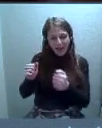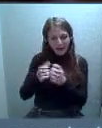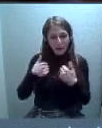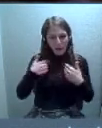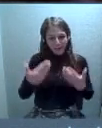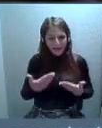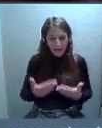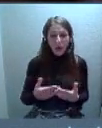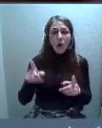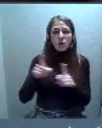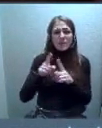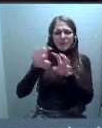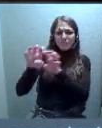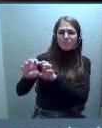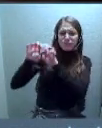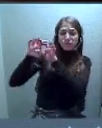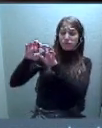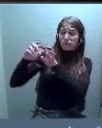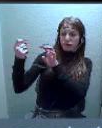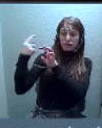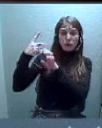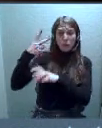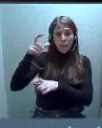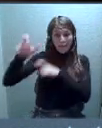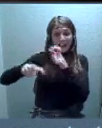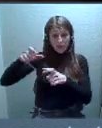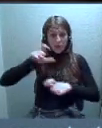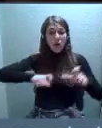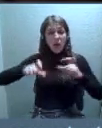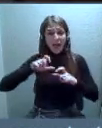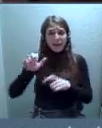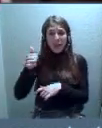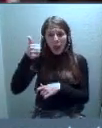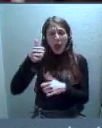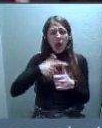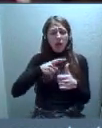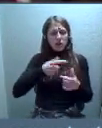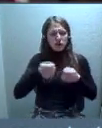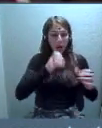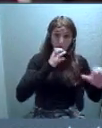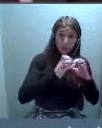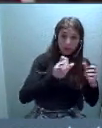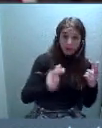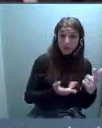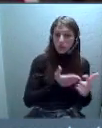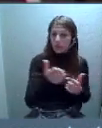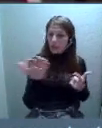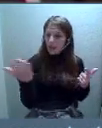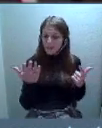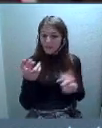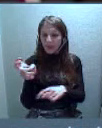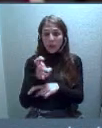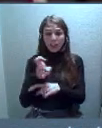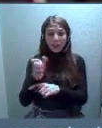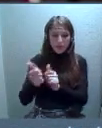dans la salle, il y a deux collaborateurs, un qui s'occupe de la communication et puis un autre qui est éducateur